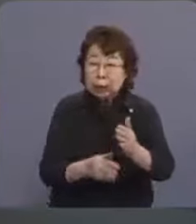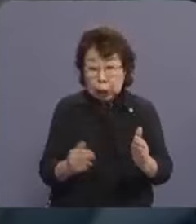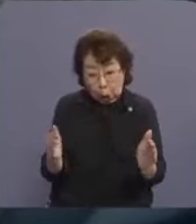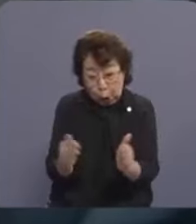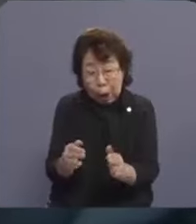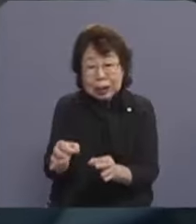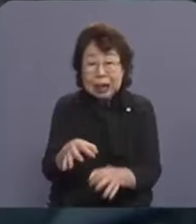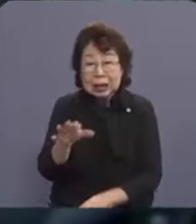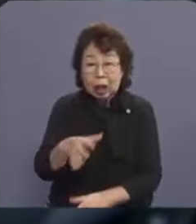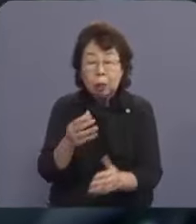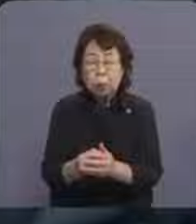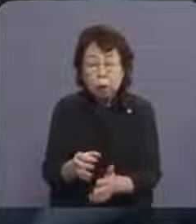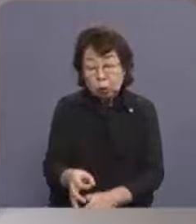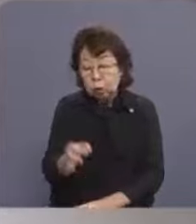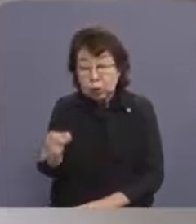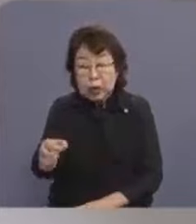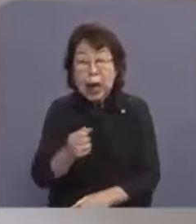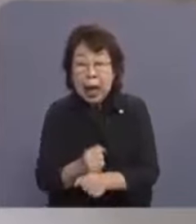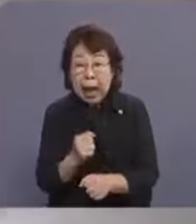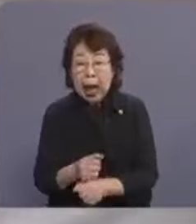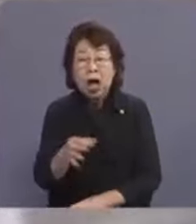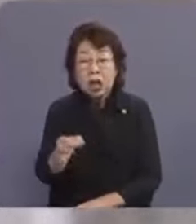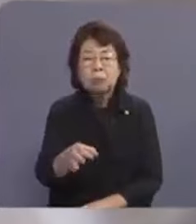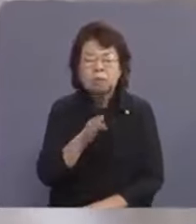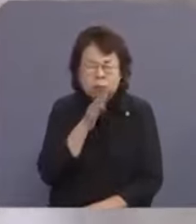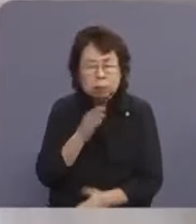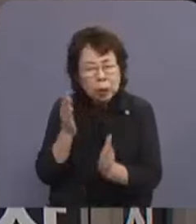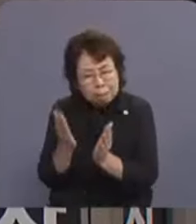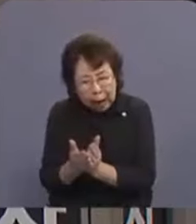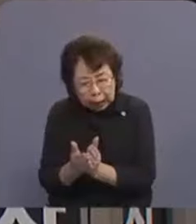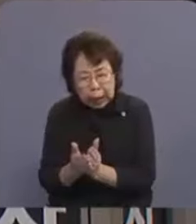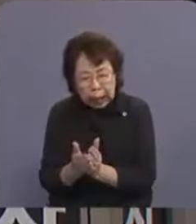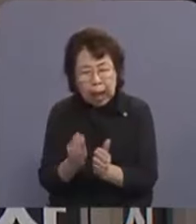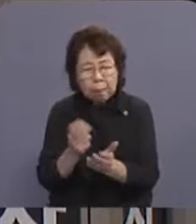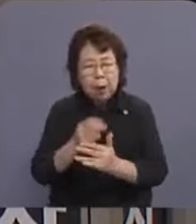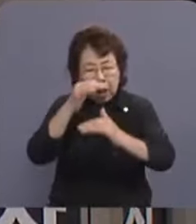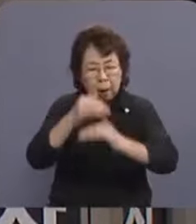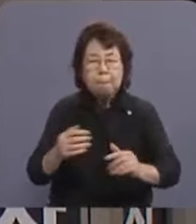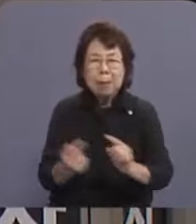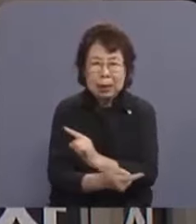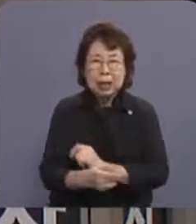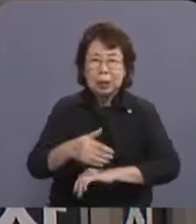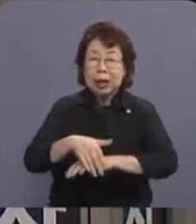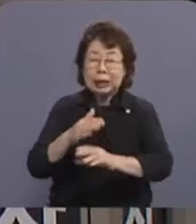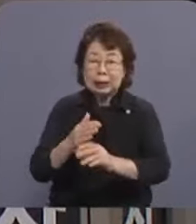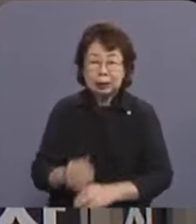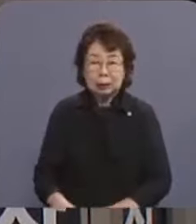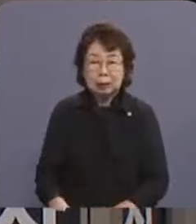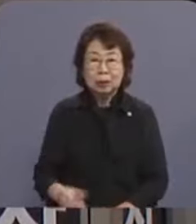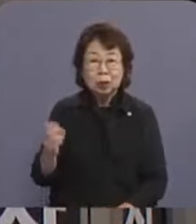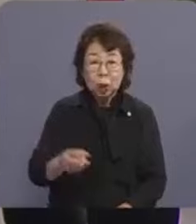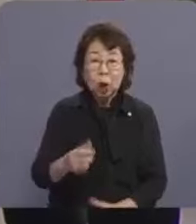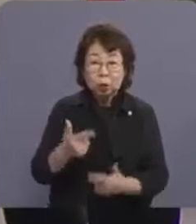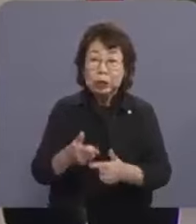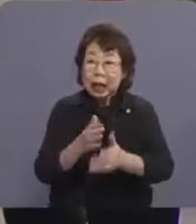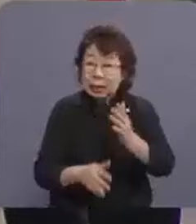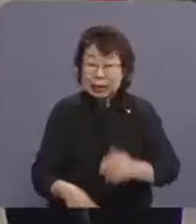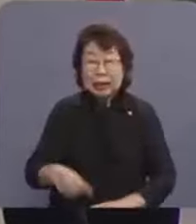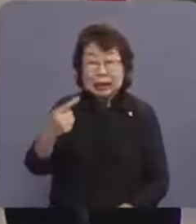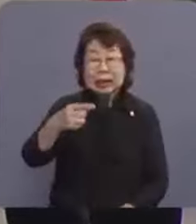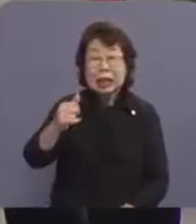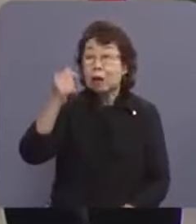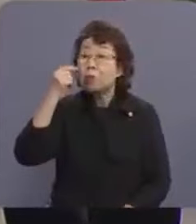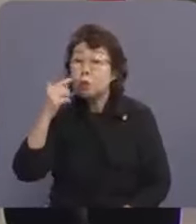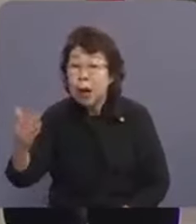매장도 부담금을 내도록 하고 그 금액도 현실화하는 등의 법 개선을 건의한 상태입니다 감사 과정에서 부산시가 시민 천명을